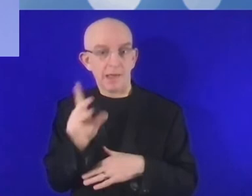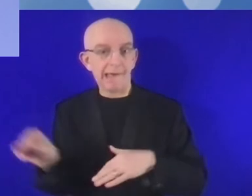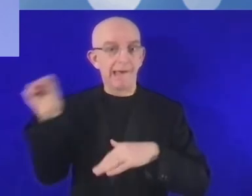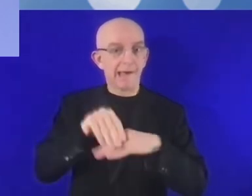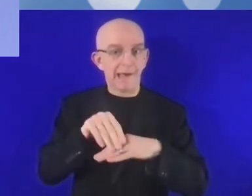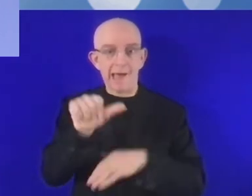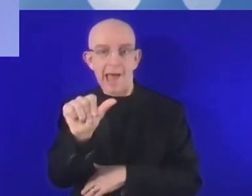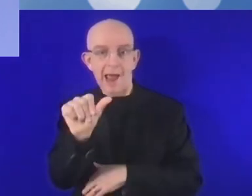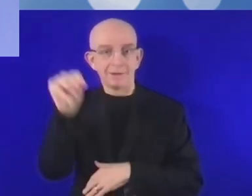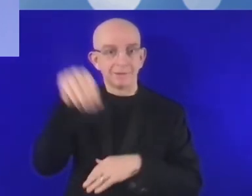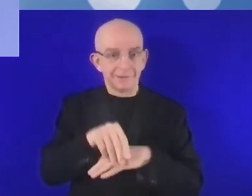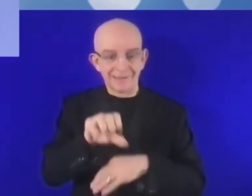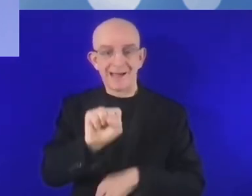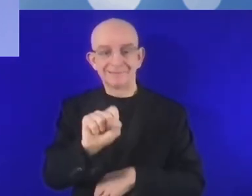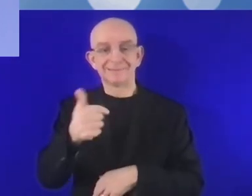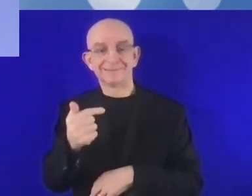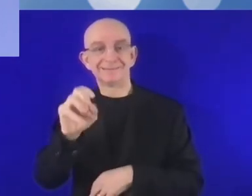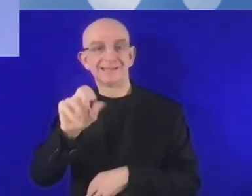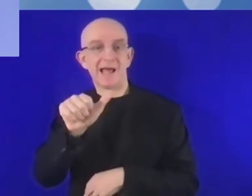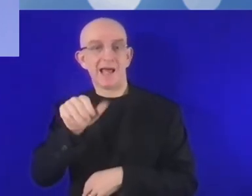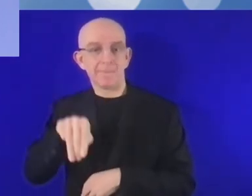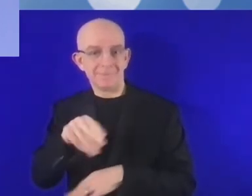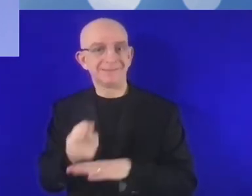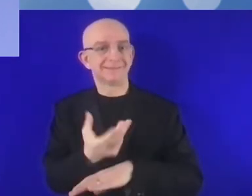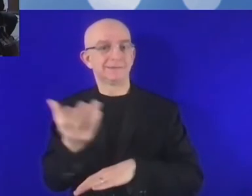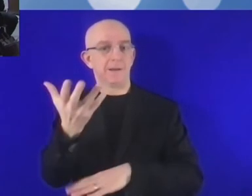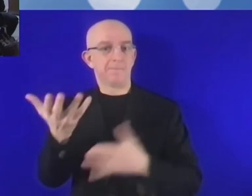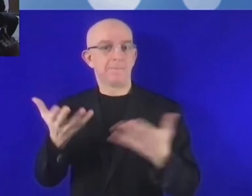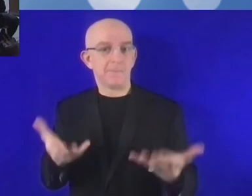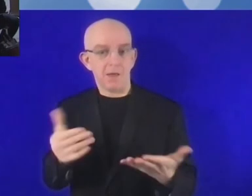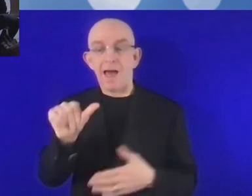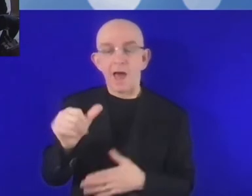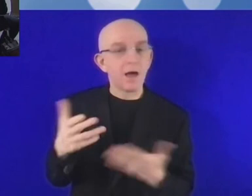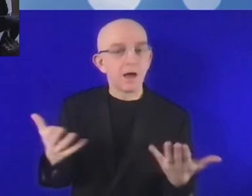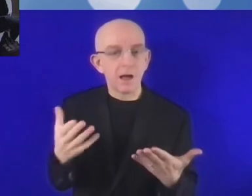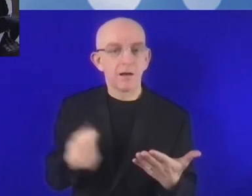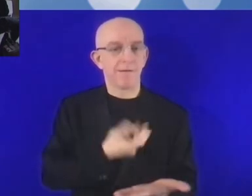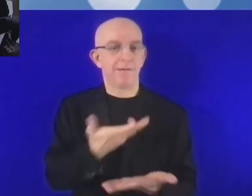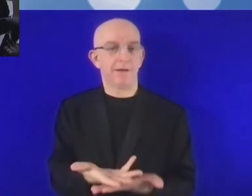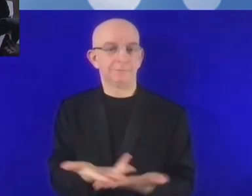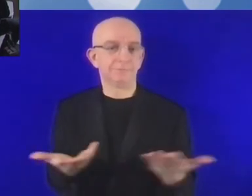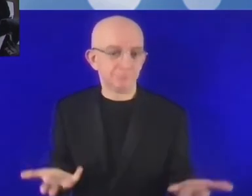استام ولكن STEM، لأن باللغة الإنجليزية حرف أي أرت